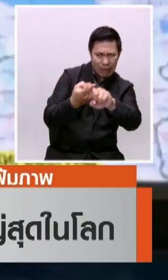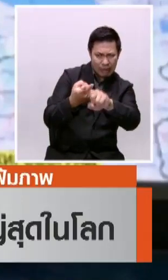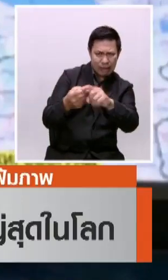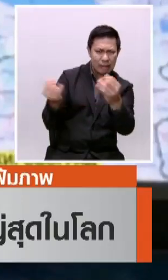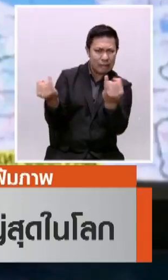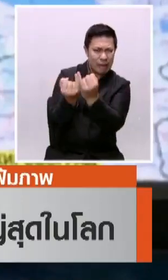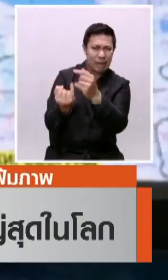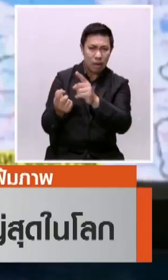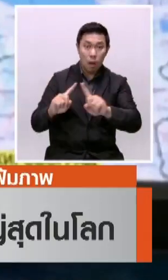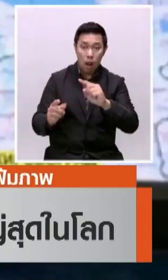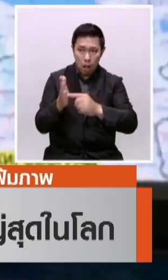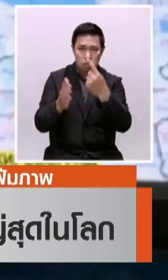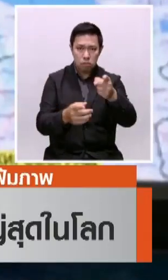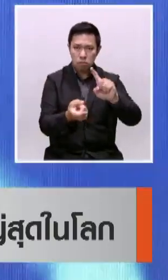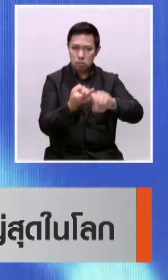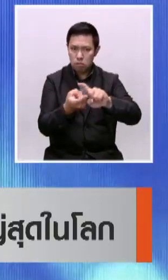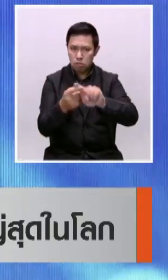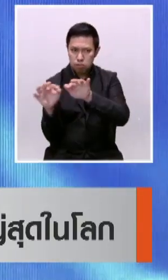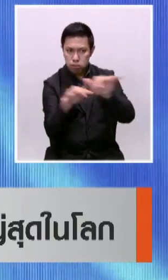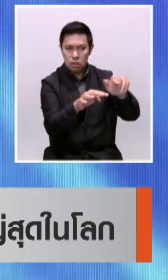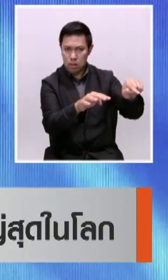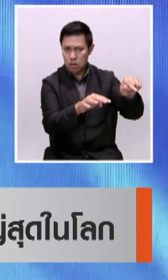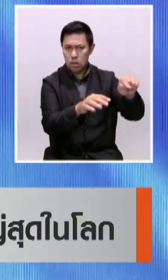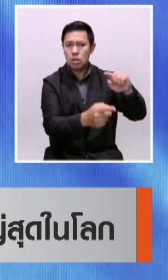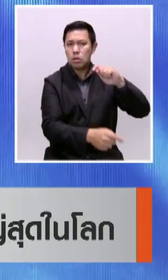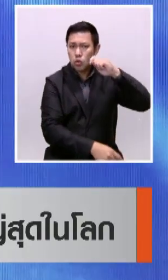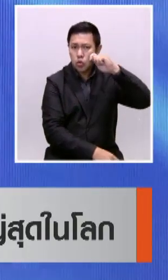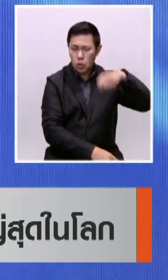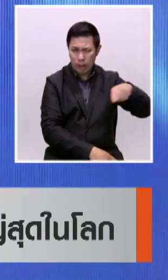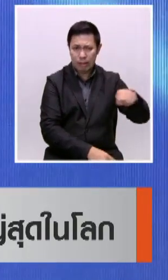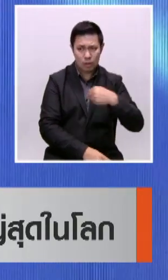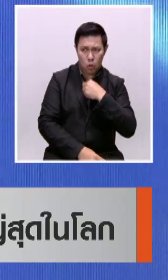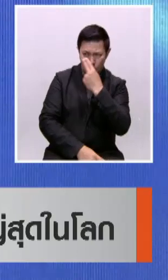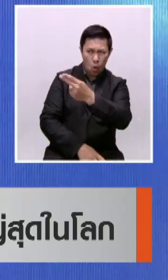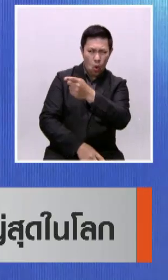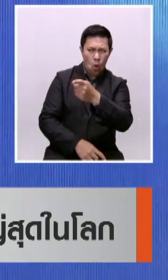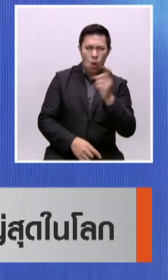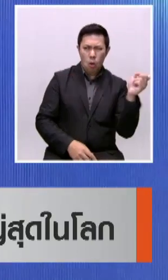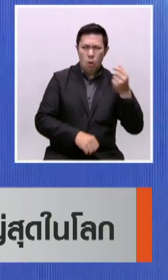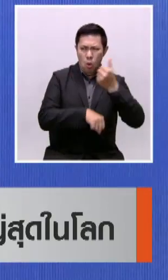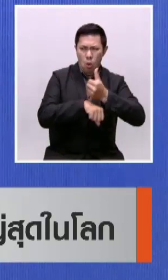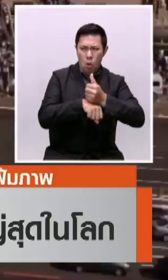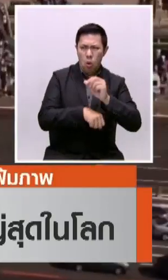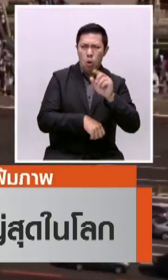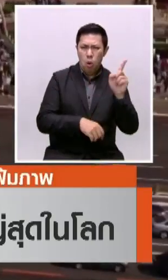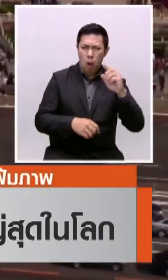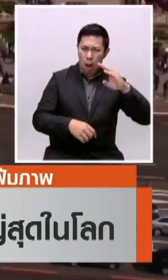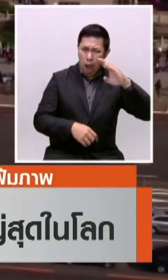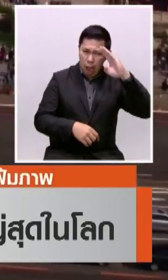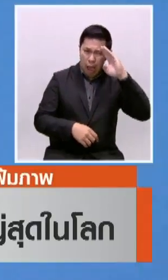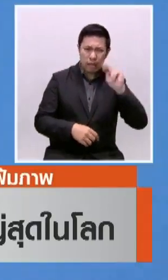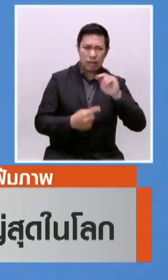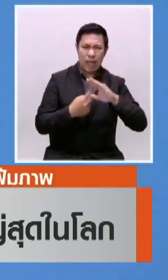ปฏิวัติการในยูเครนเป็นต้นมาสโตลเบิร์กยอมรับว่าจีนจะเป็นประเทศที่มีขนาดใหญ่ที่สุดในโลกนะคะขนาดเศรษฐกิจ